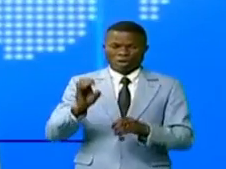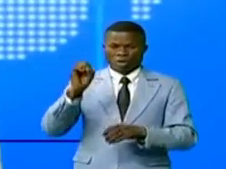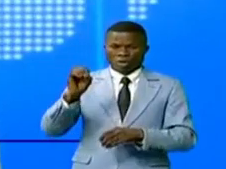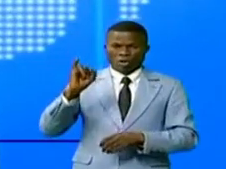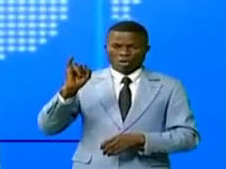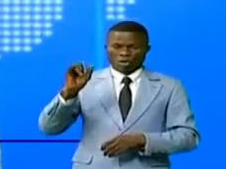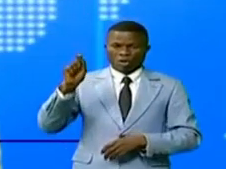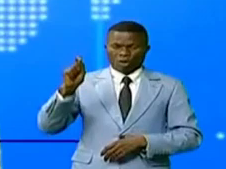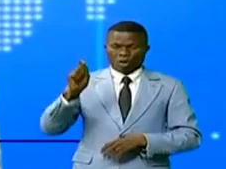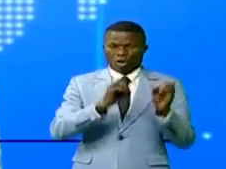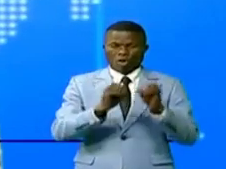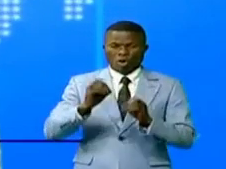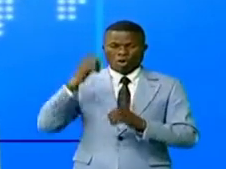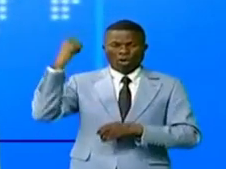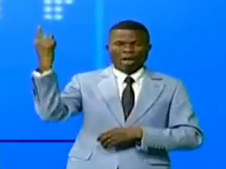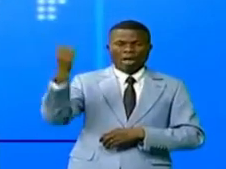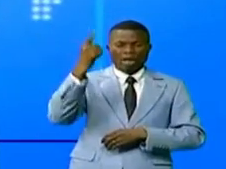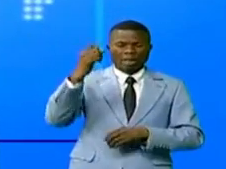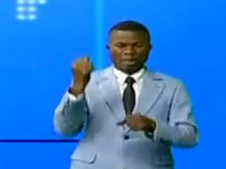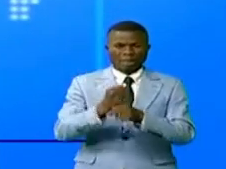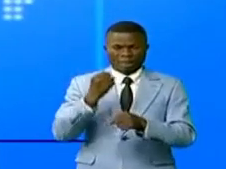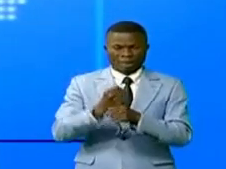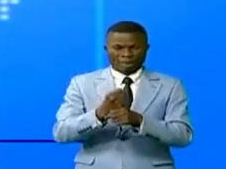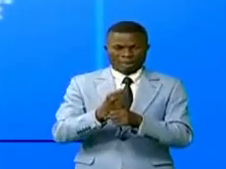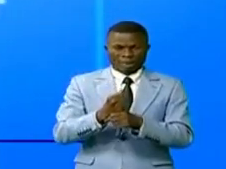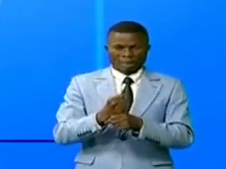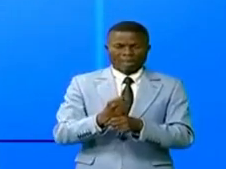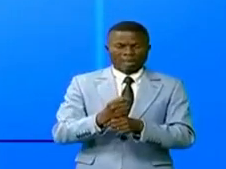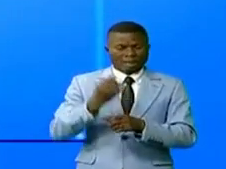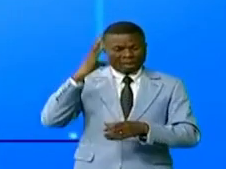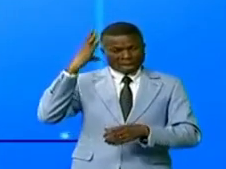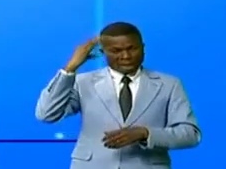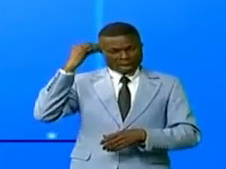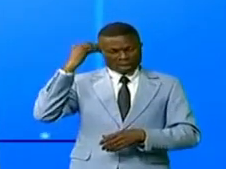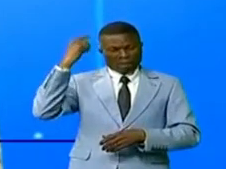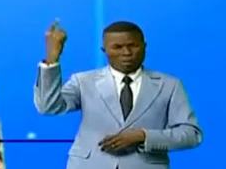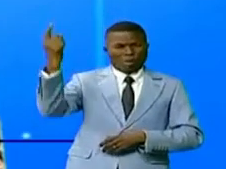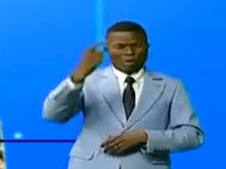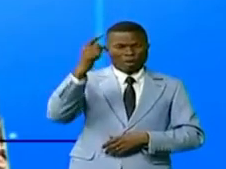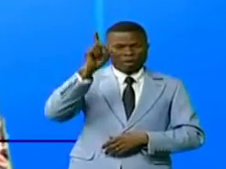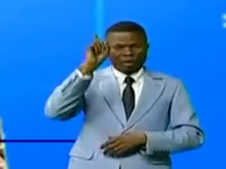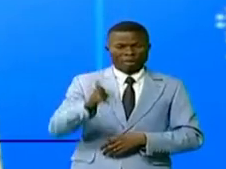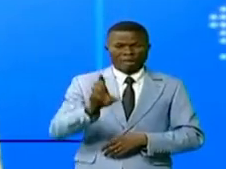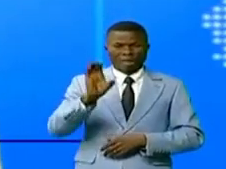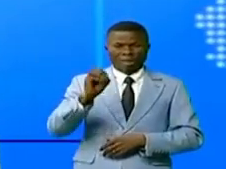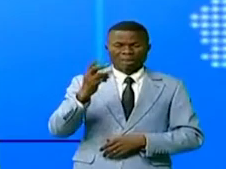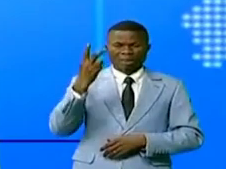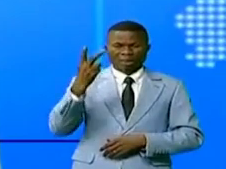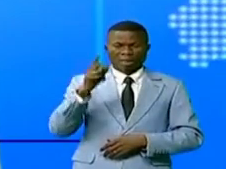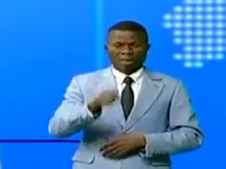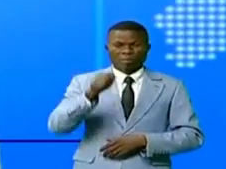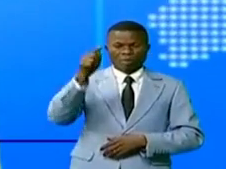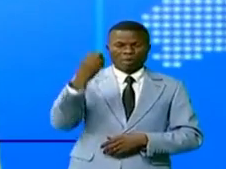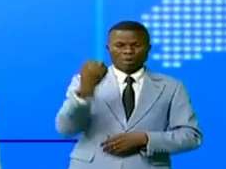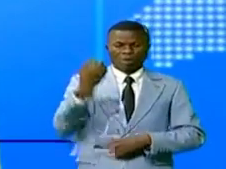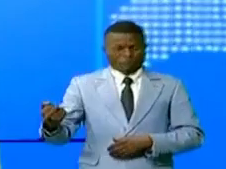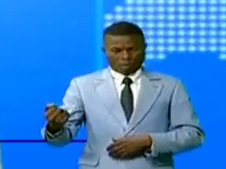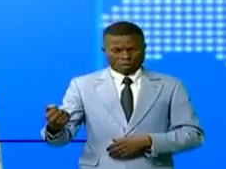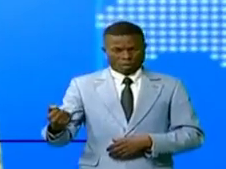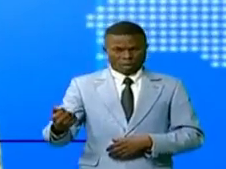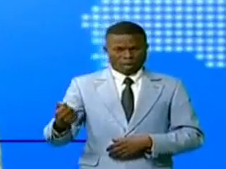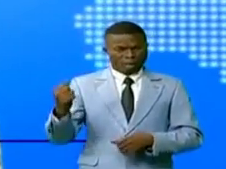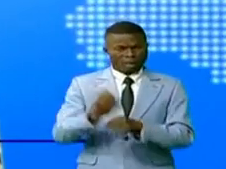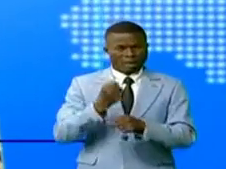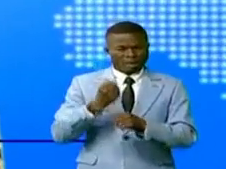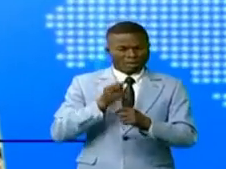Genève en Suisse. Selon les dernières estimations mondiales, 152 millions d'enfants sont astreints